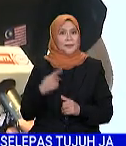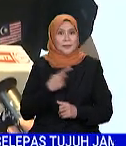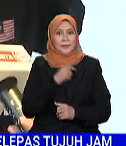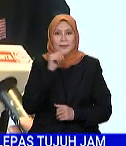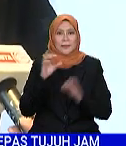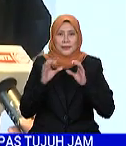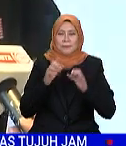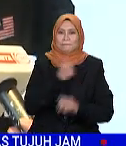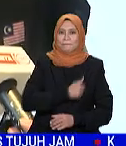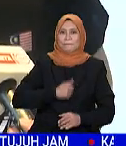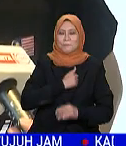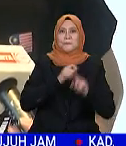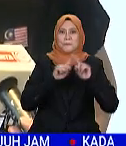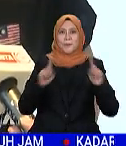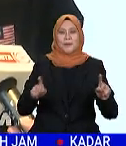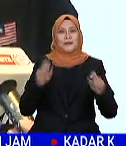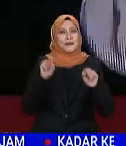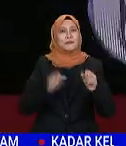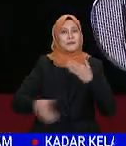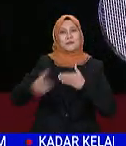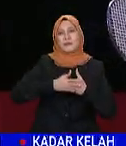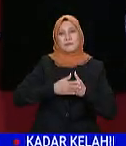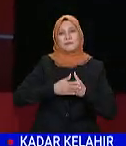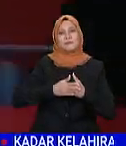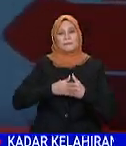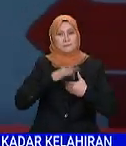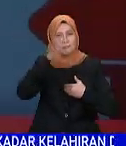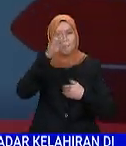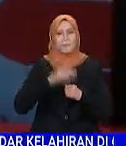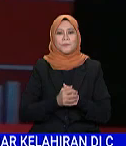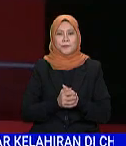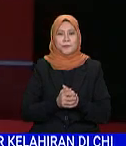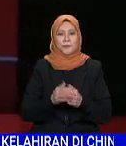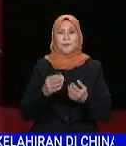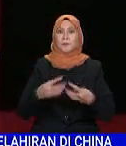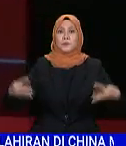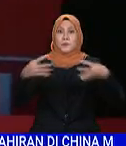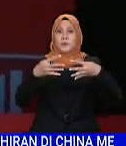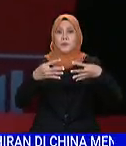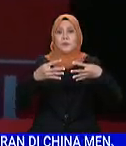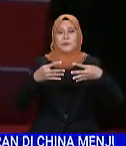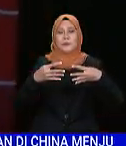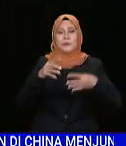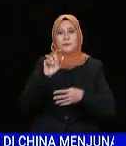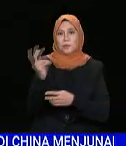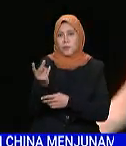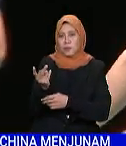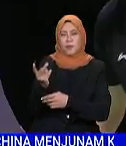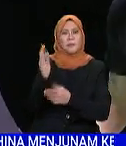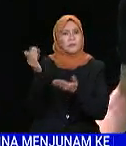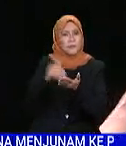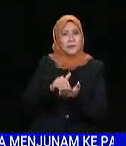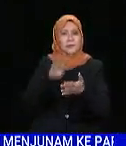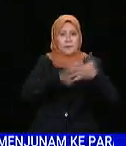tapi hope diorang come back stronger lah. Bagi saingan suku akhir, Yusin Teo Iyi sekali